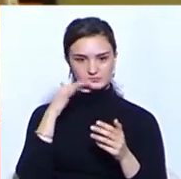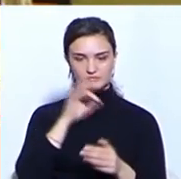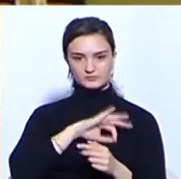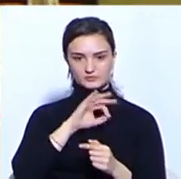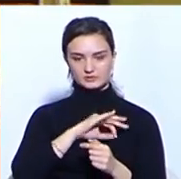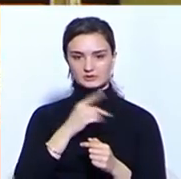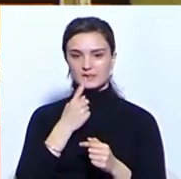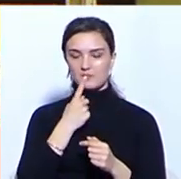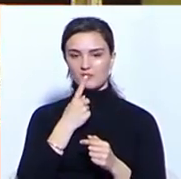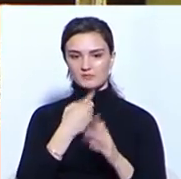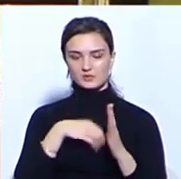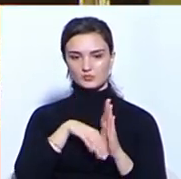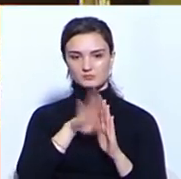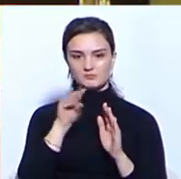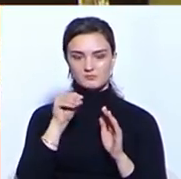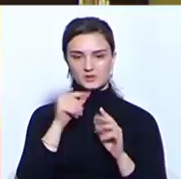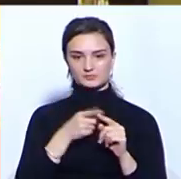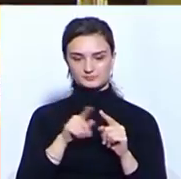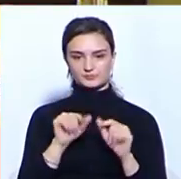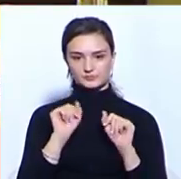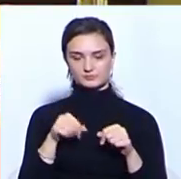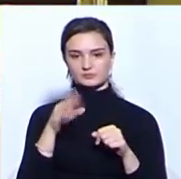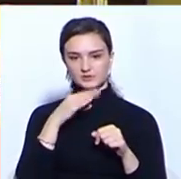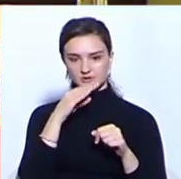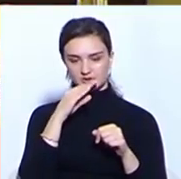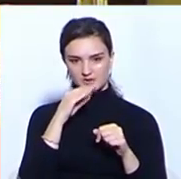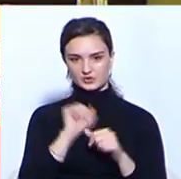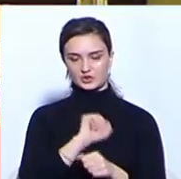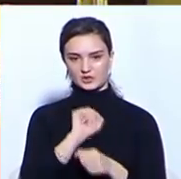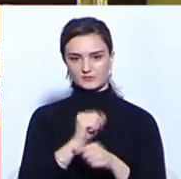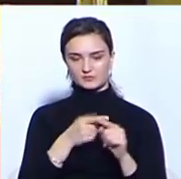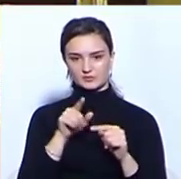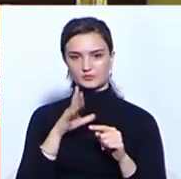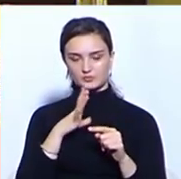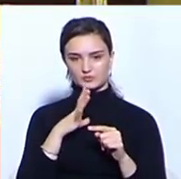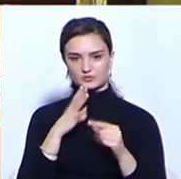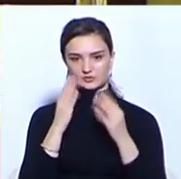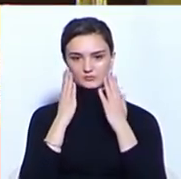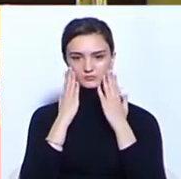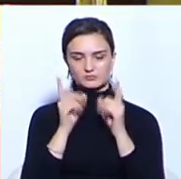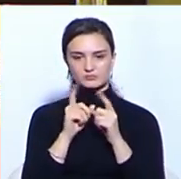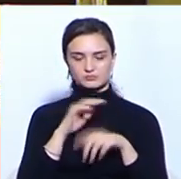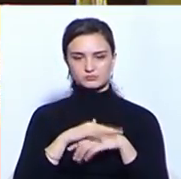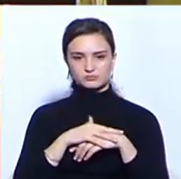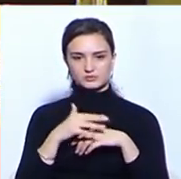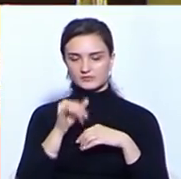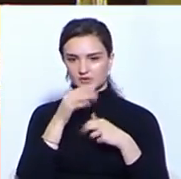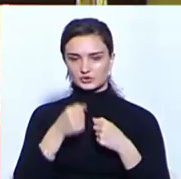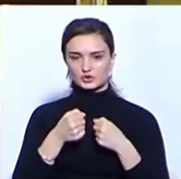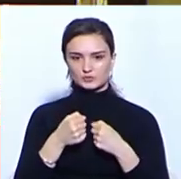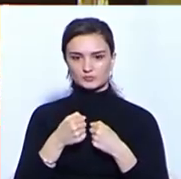მოვიხმართ გემოვნების გასაუმჯობესებლად მარილს, ამას შეიძლება წყალი შეაკავოს და თქვენ გქონდეთ შეშუპება, რომელიც